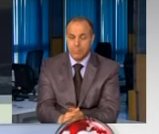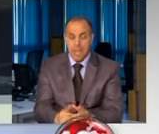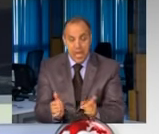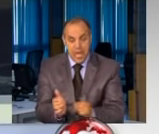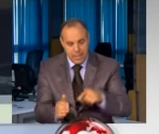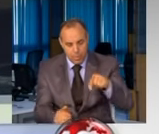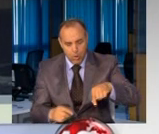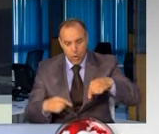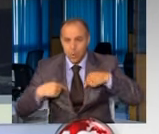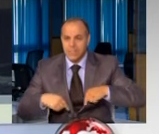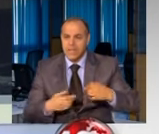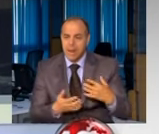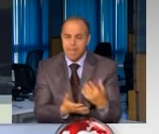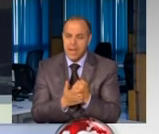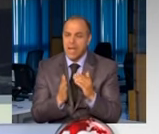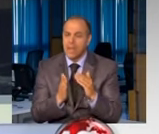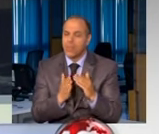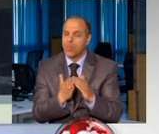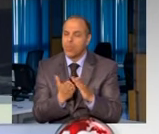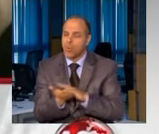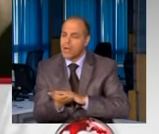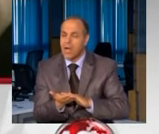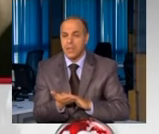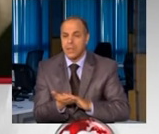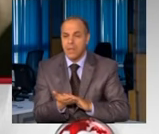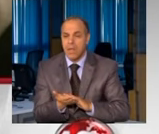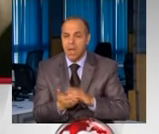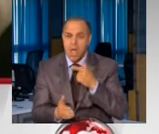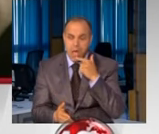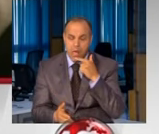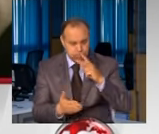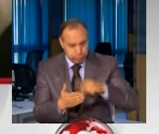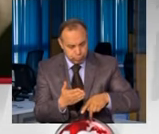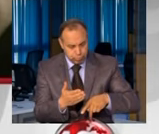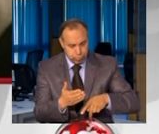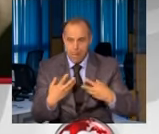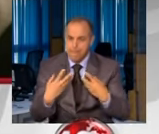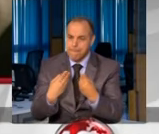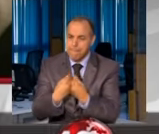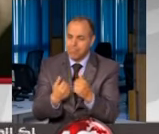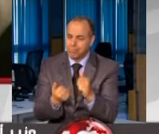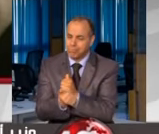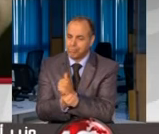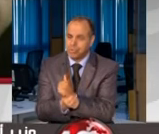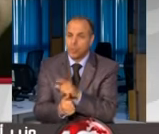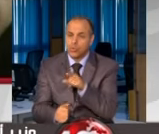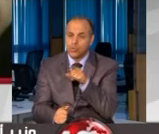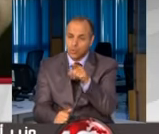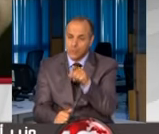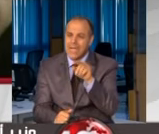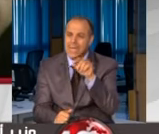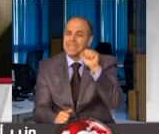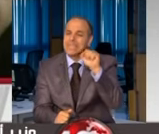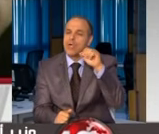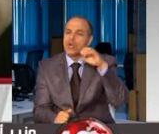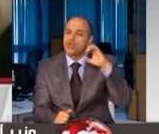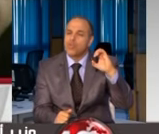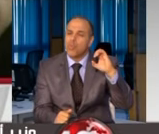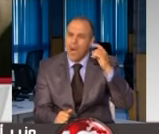أكد اليوم وزير أملاك الدولة والشؤون العقارية حاتم العشي أن اتفاقية الصلح التي تم إبرامها مع سليم